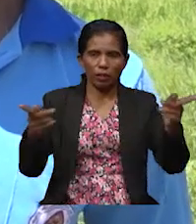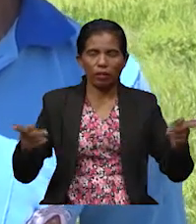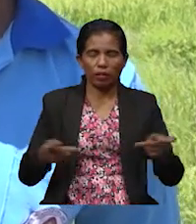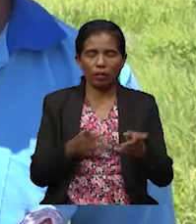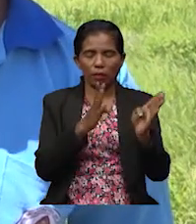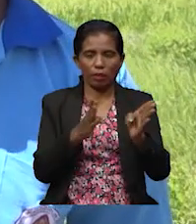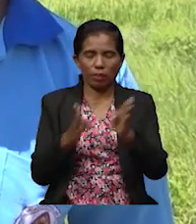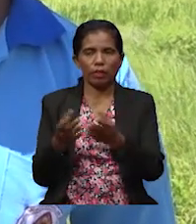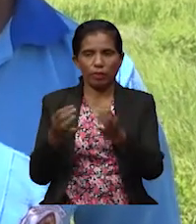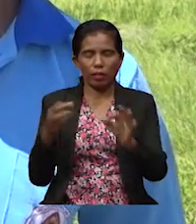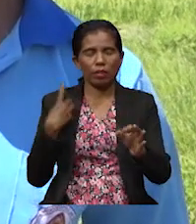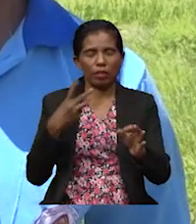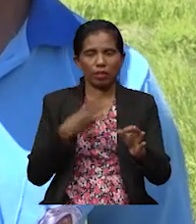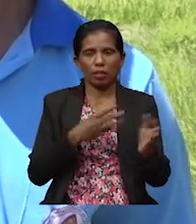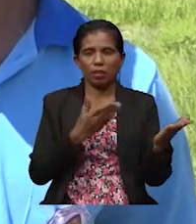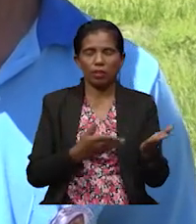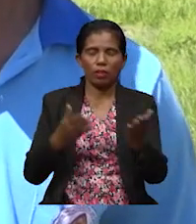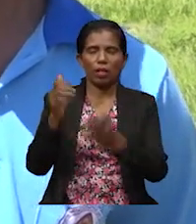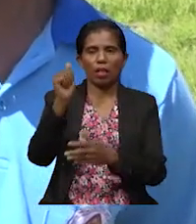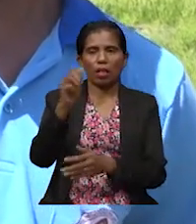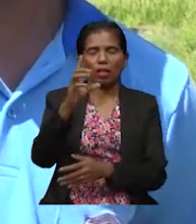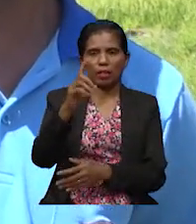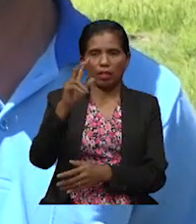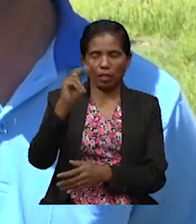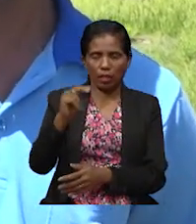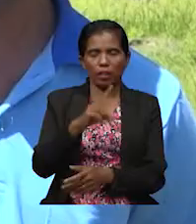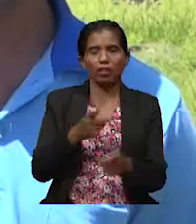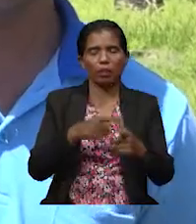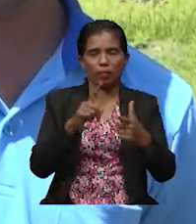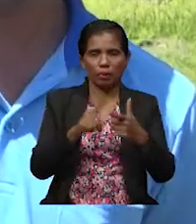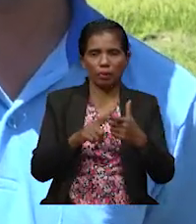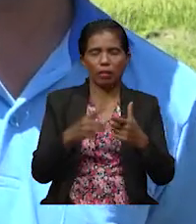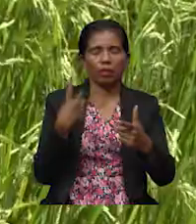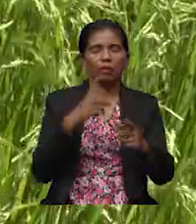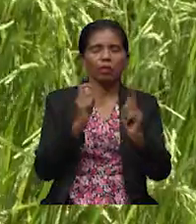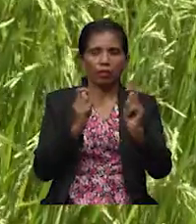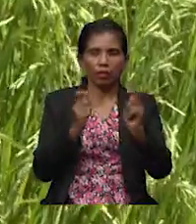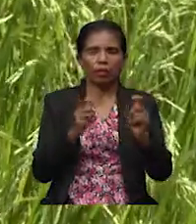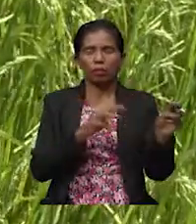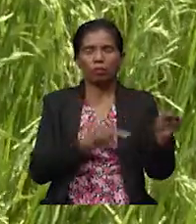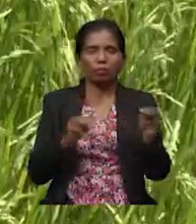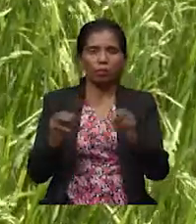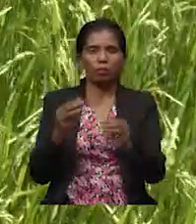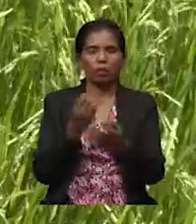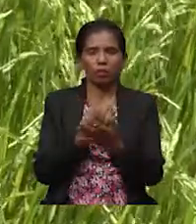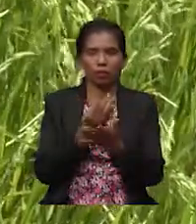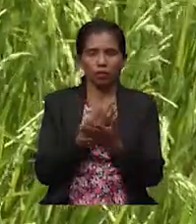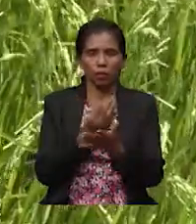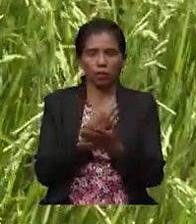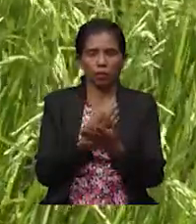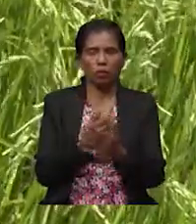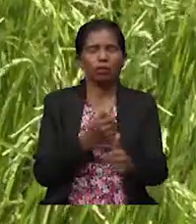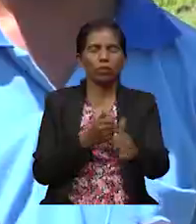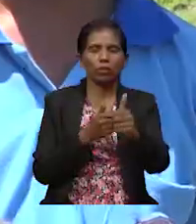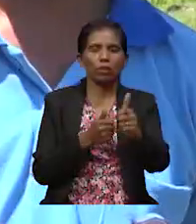preparado ona ita se submeta ba ADN depois koko muda osane tuir nina nia